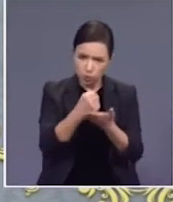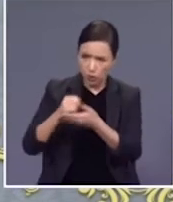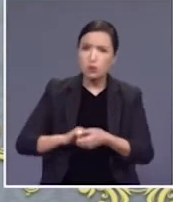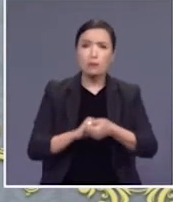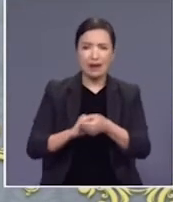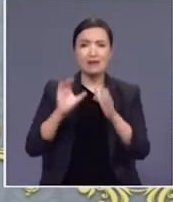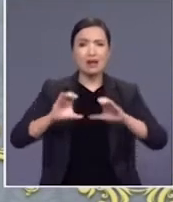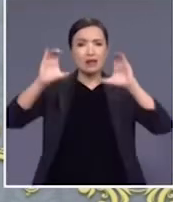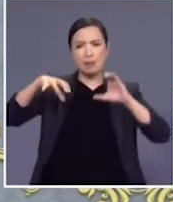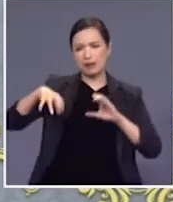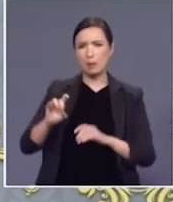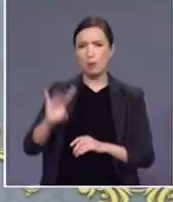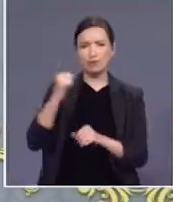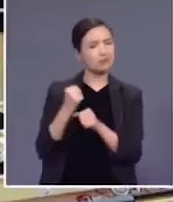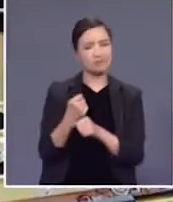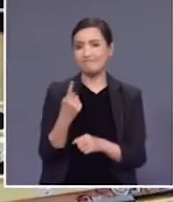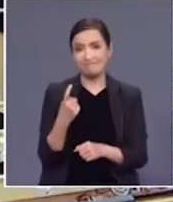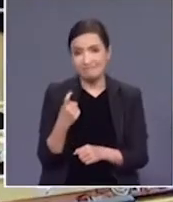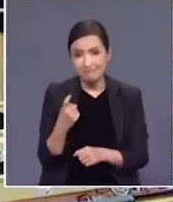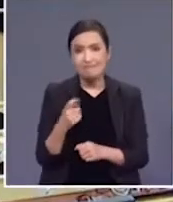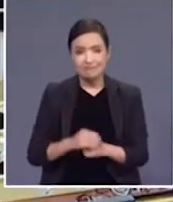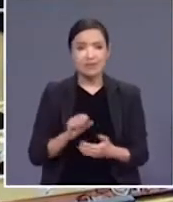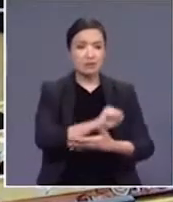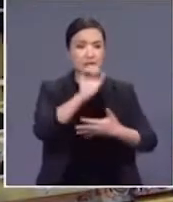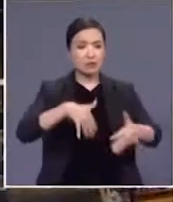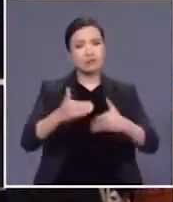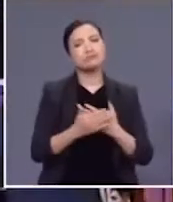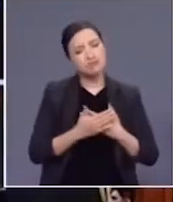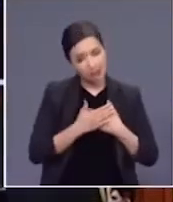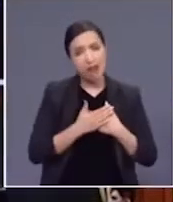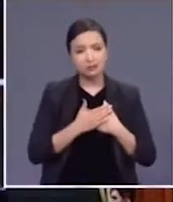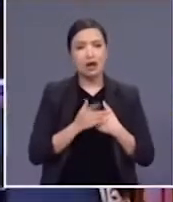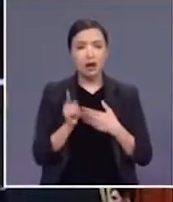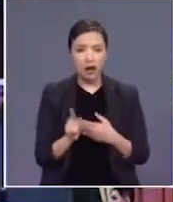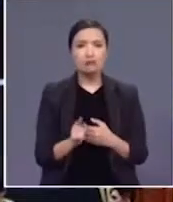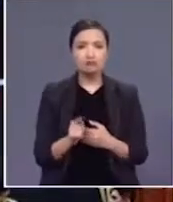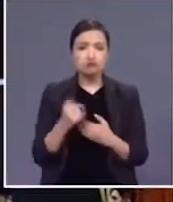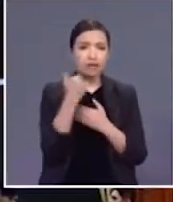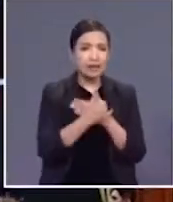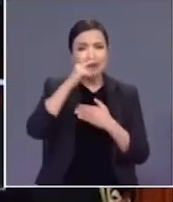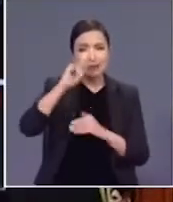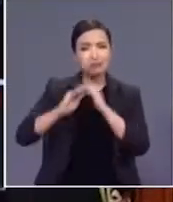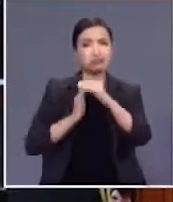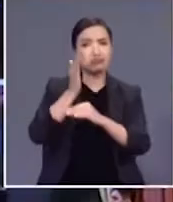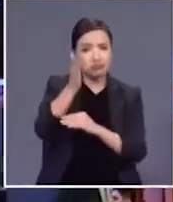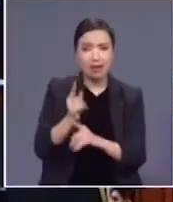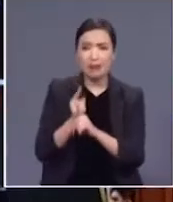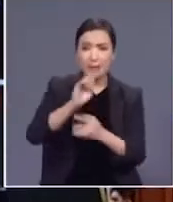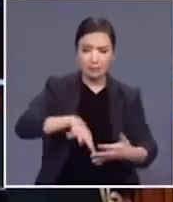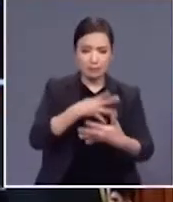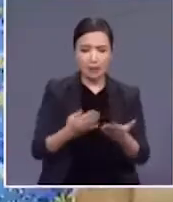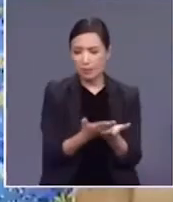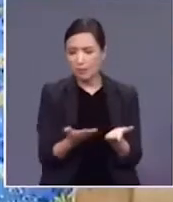าลทำคนเดียวไม่ได้อยู่แล้วนะครับพี่น้องประชาชนที่รักครับสำหรับเส้นทางการเดินหน้าประเทศตามโรดแมปของคสช.นั้นในห่ว